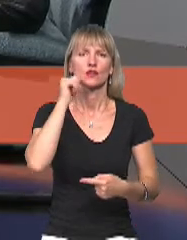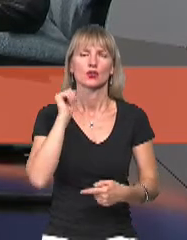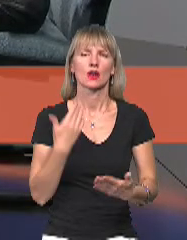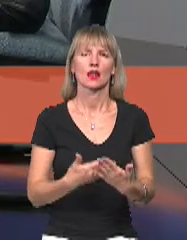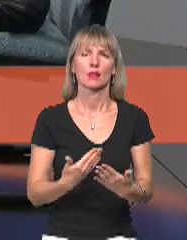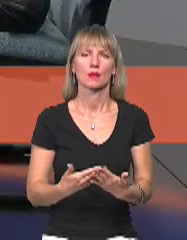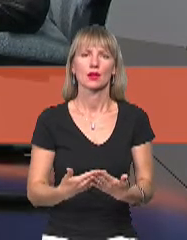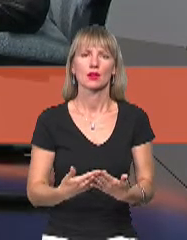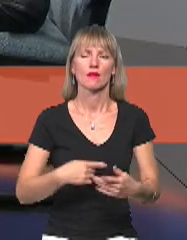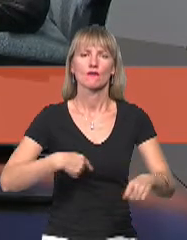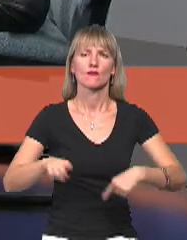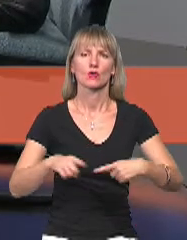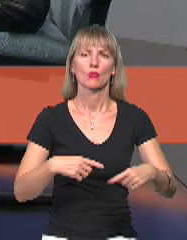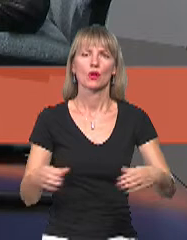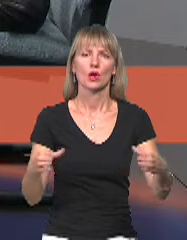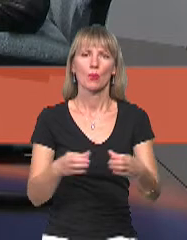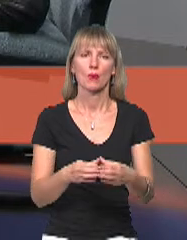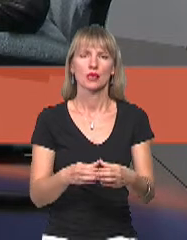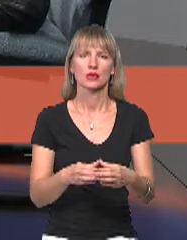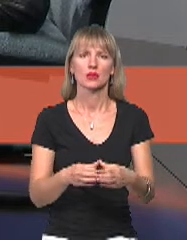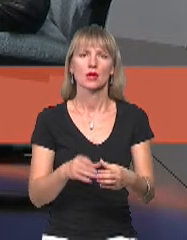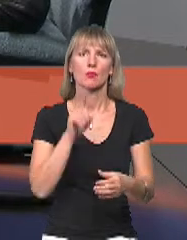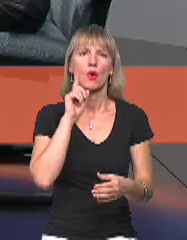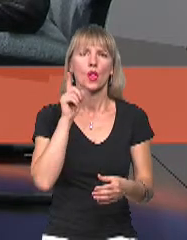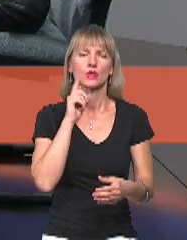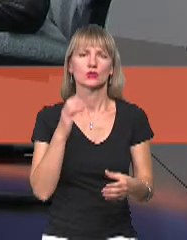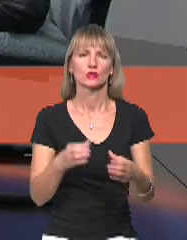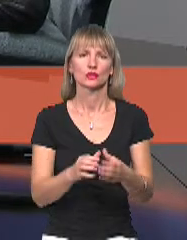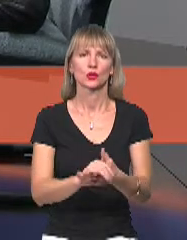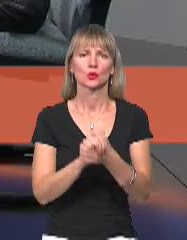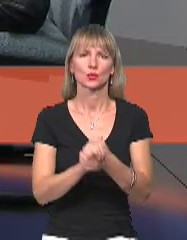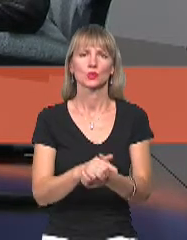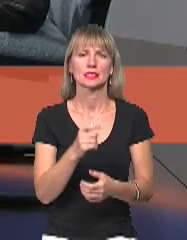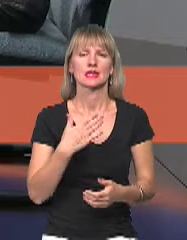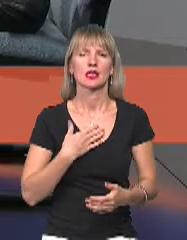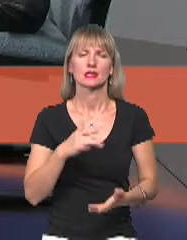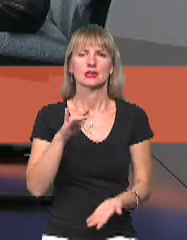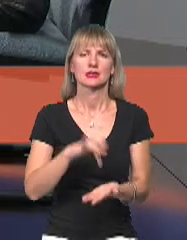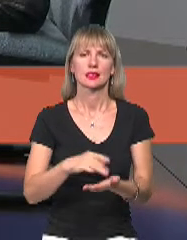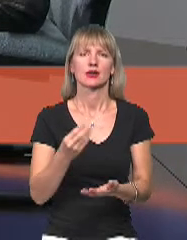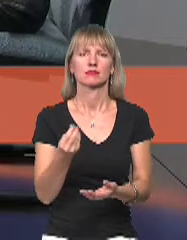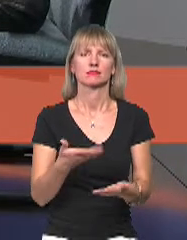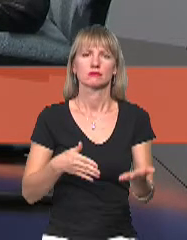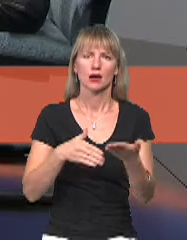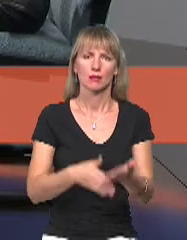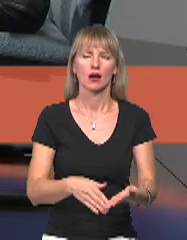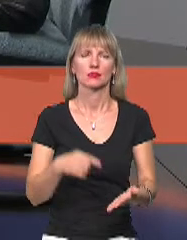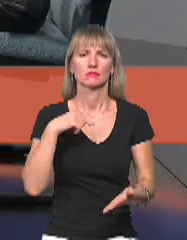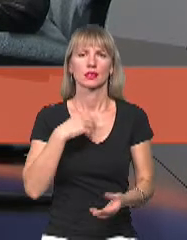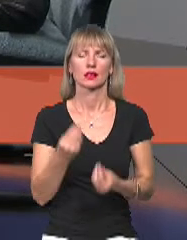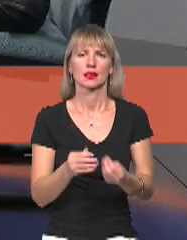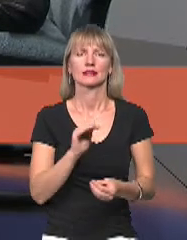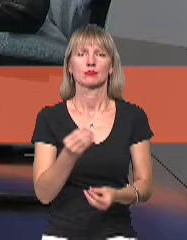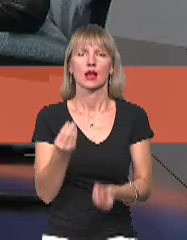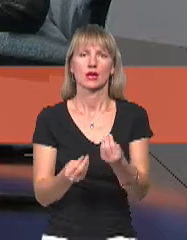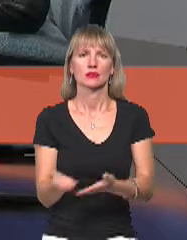наприклад, футбольна команда молодіжна дружать з нашим центром і матеріально, і морально, і з дітьми грають, і